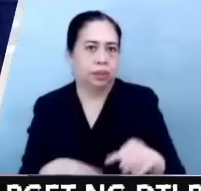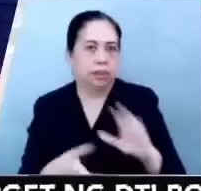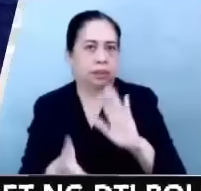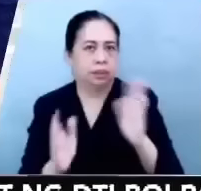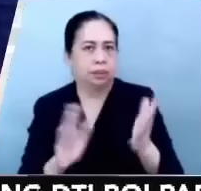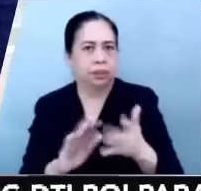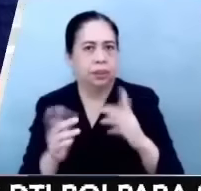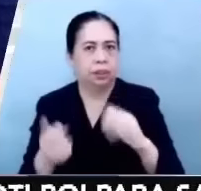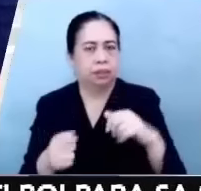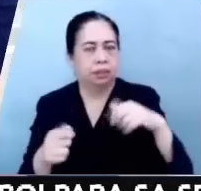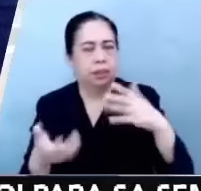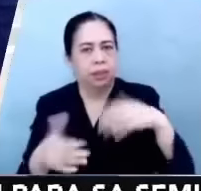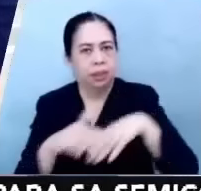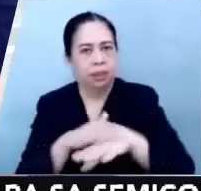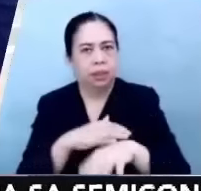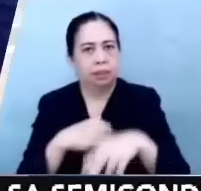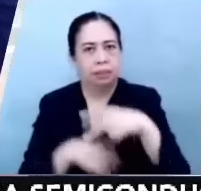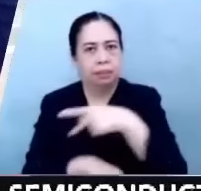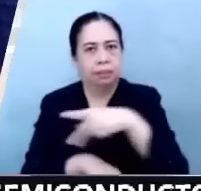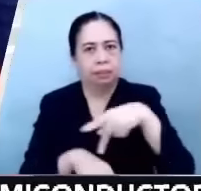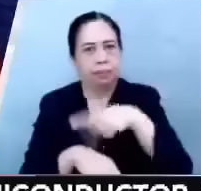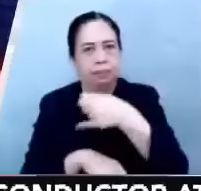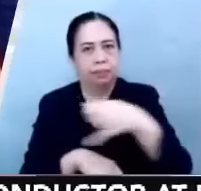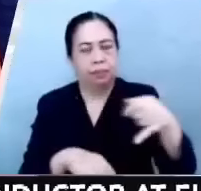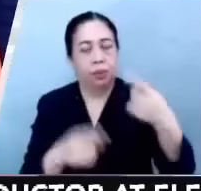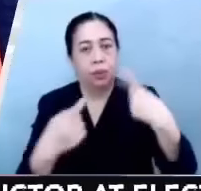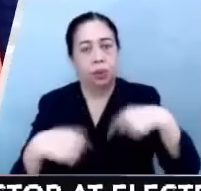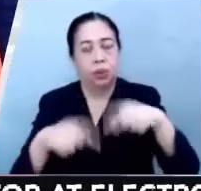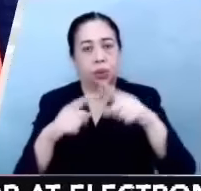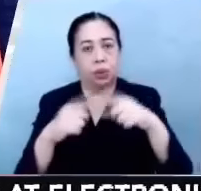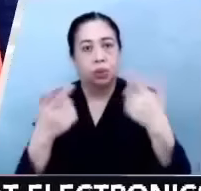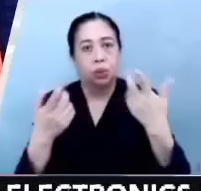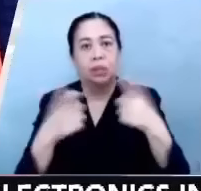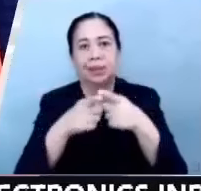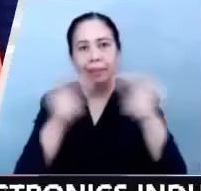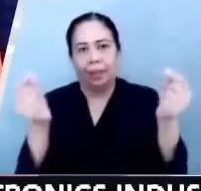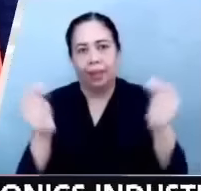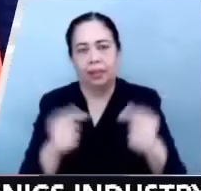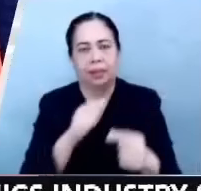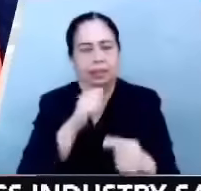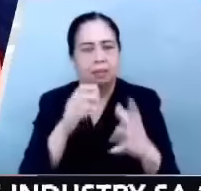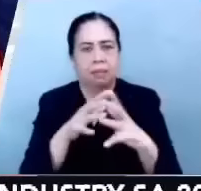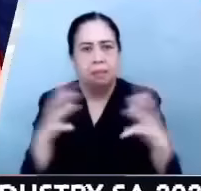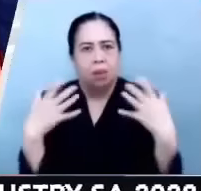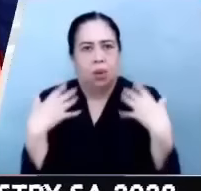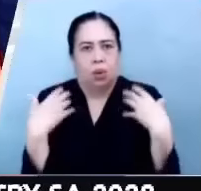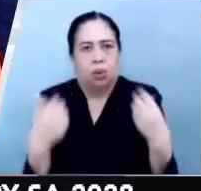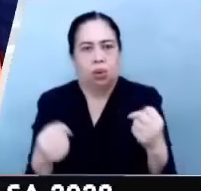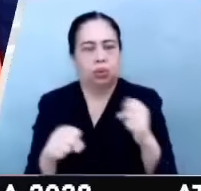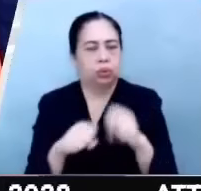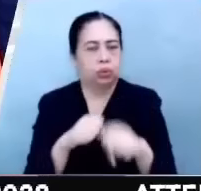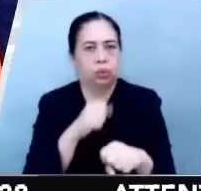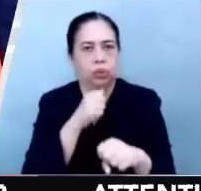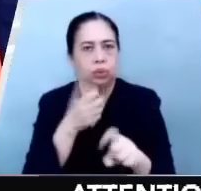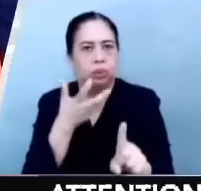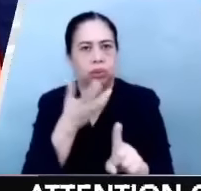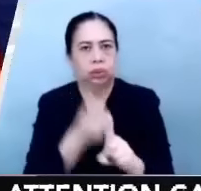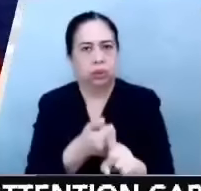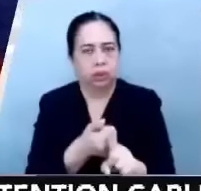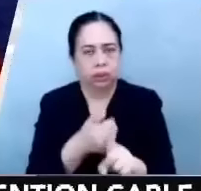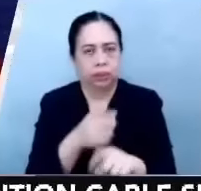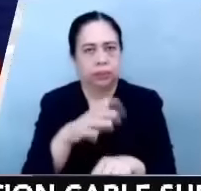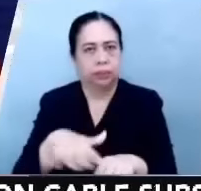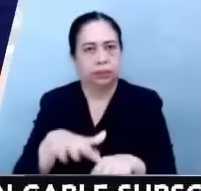pumasok ng PIR dahil patungo po ito ng Japan. Hindi pa gaanong malakas ang bagyo kaya hindi pa po ito gaanong nakahatak ang